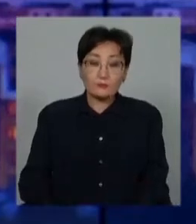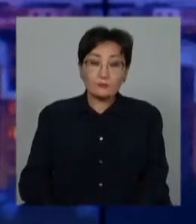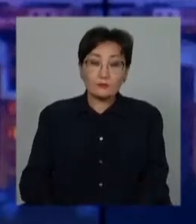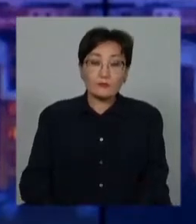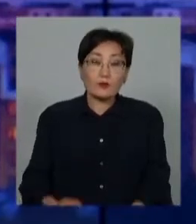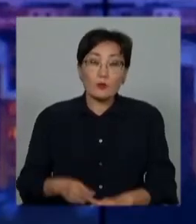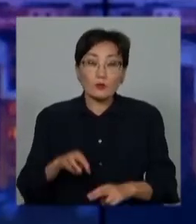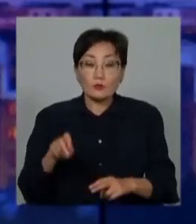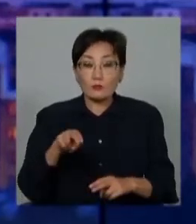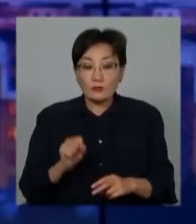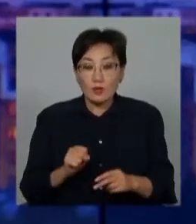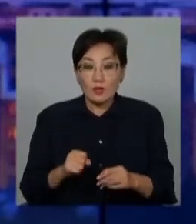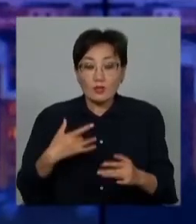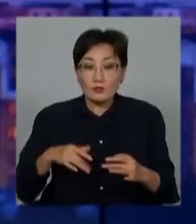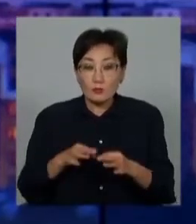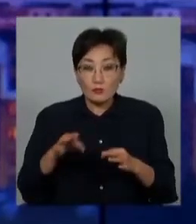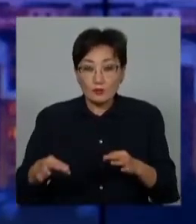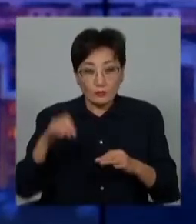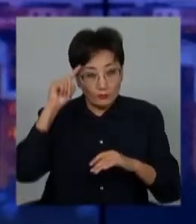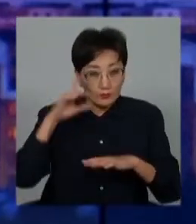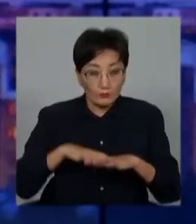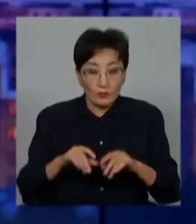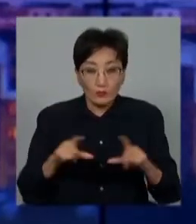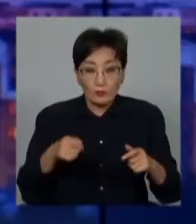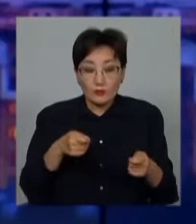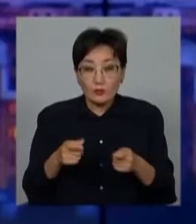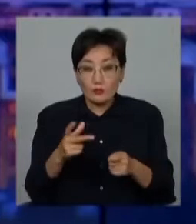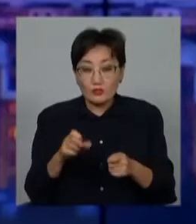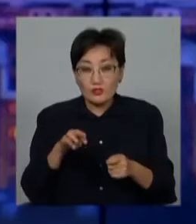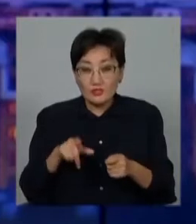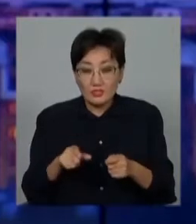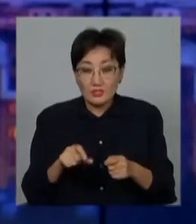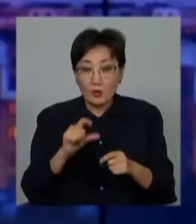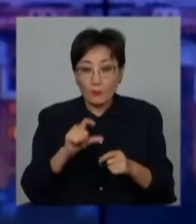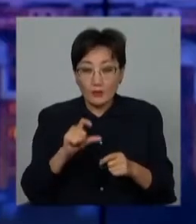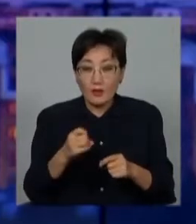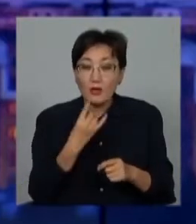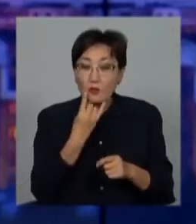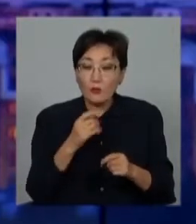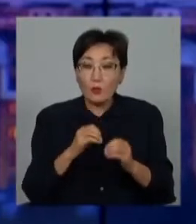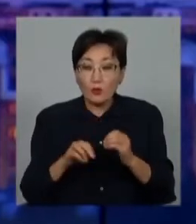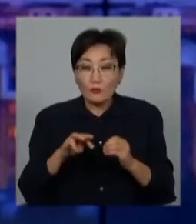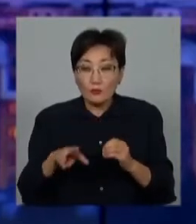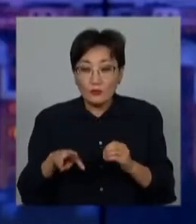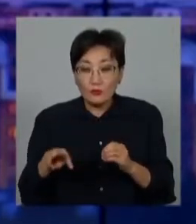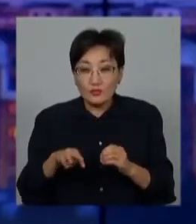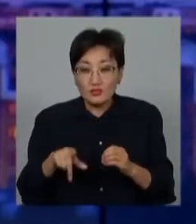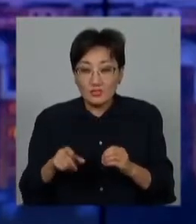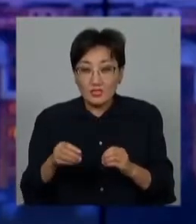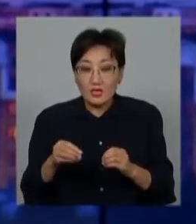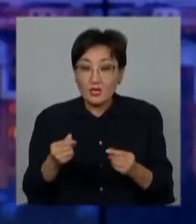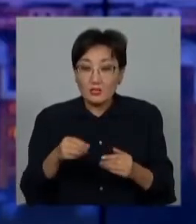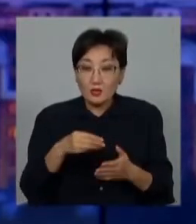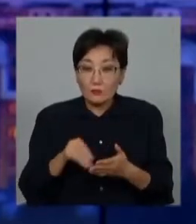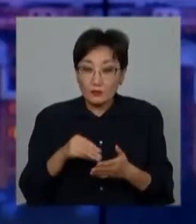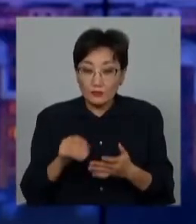Аңқау елге арамза молда. Жамбыл облысы әкімдігіне қарасты басқарма 300 теңгелік батарейканы 10 миллион теңгеге жуық қаржыға сатып алмақ болған.